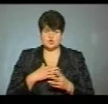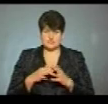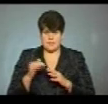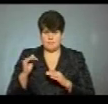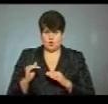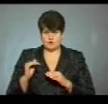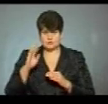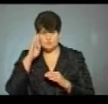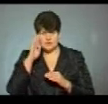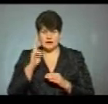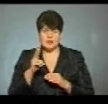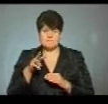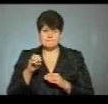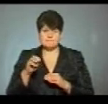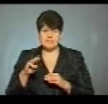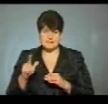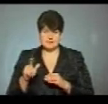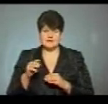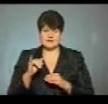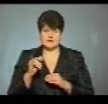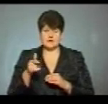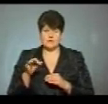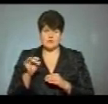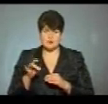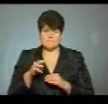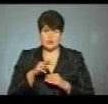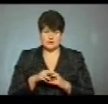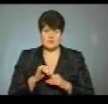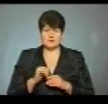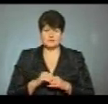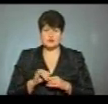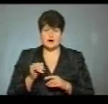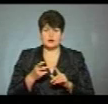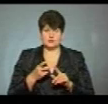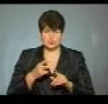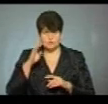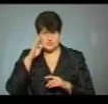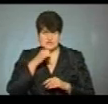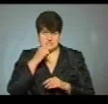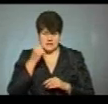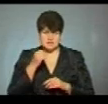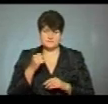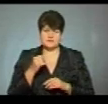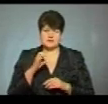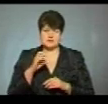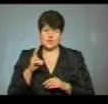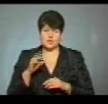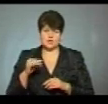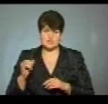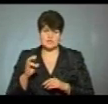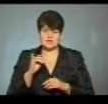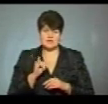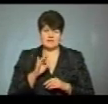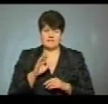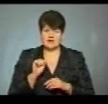чоловік, це кметь Ігор Миколаєвич. І другий чоловік старший, Кошин Іван. Батько